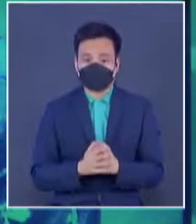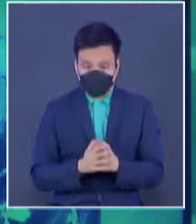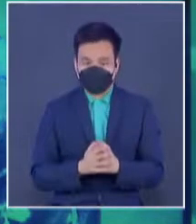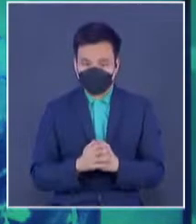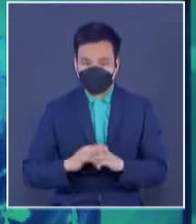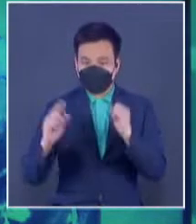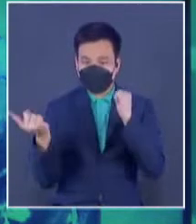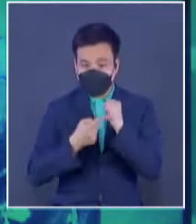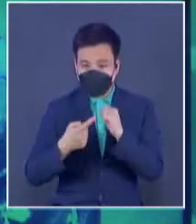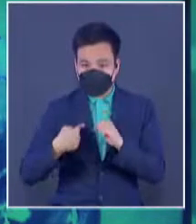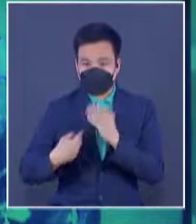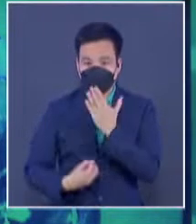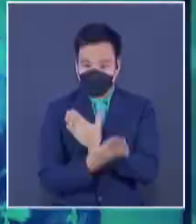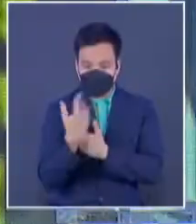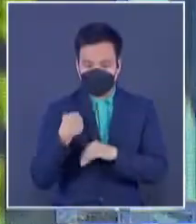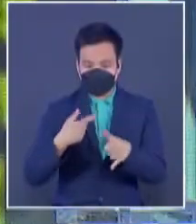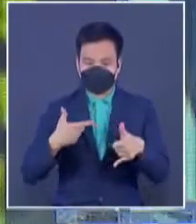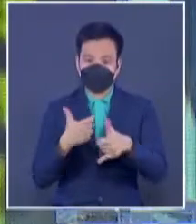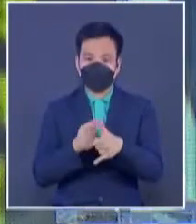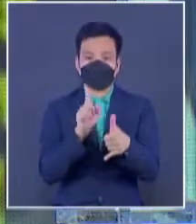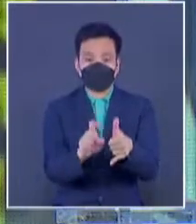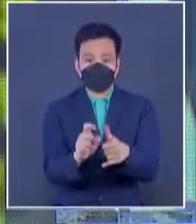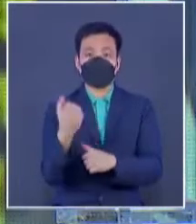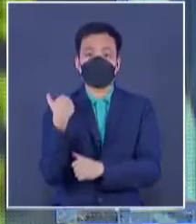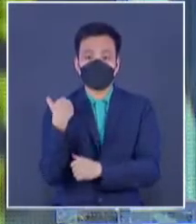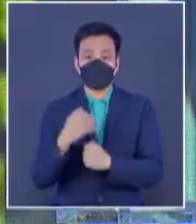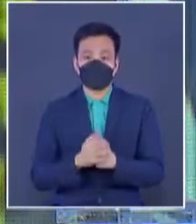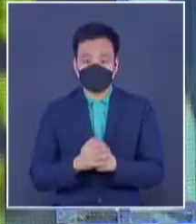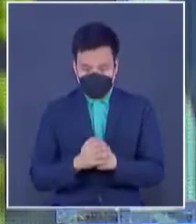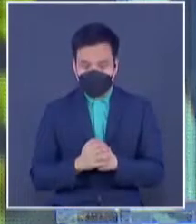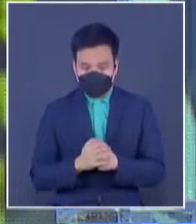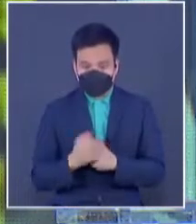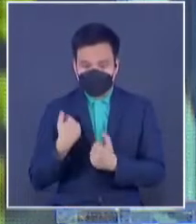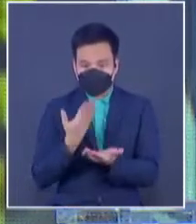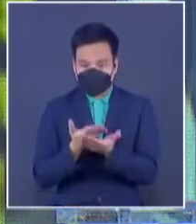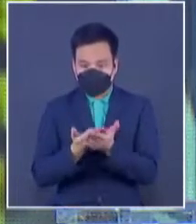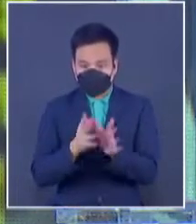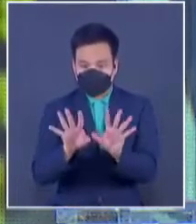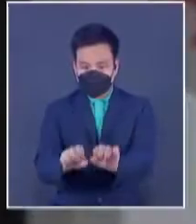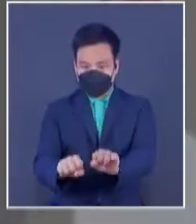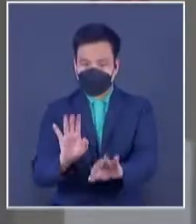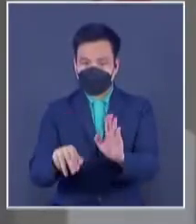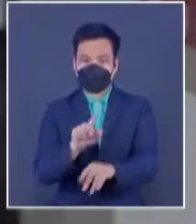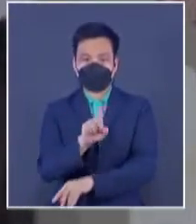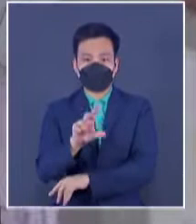ารชีวิตนอกจากนั้นปปง.ยังไปยึดทรัพย์ด้วยนะครับมูลค่าทั้งหมดเนี่ย130 กว่าล้านบาทเลยทีเดียว